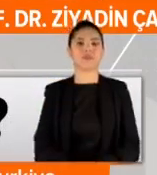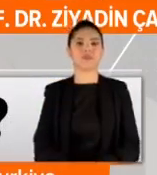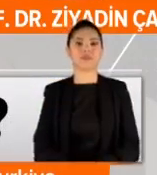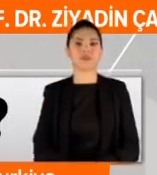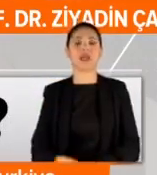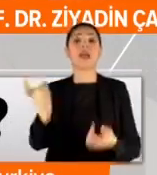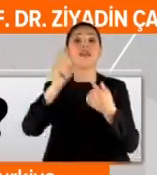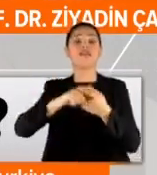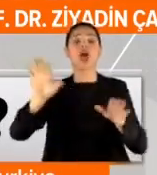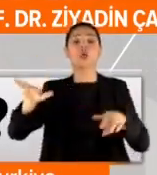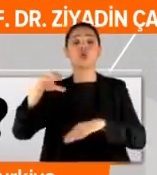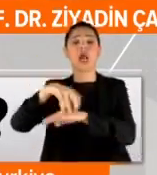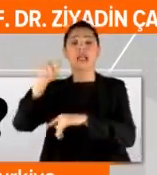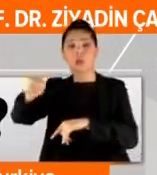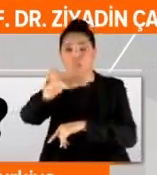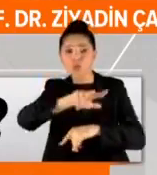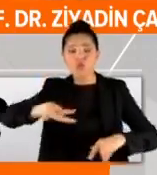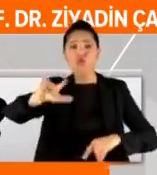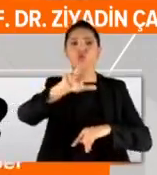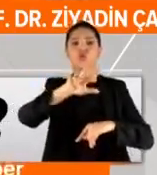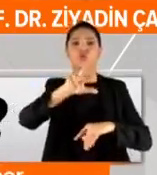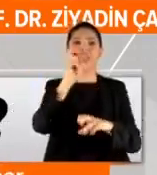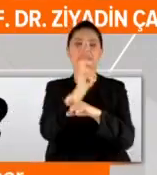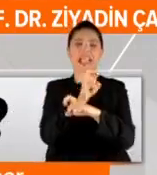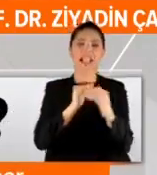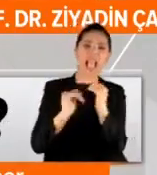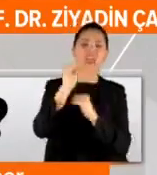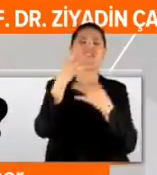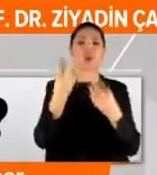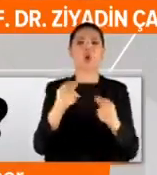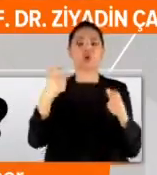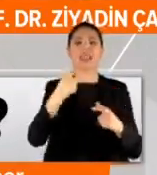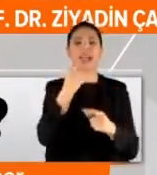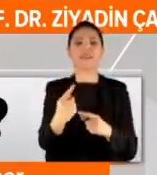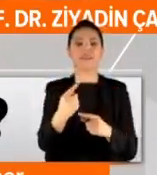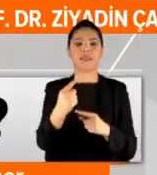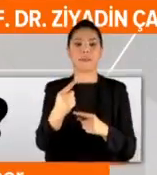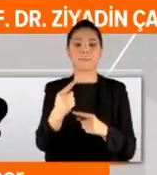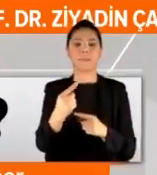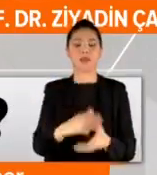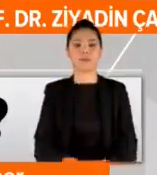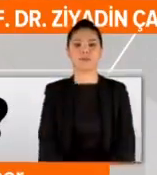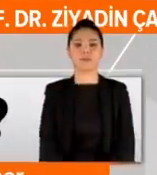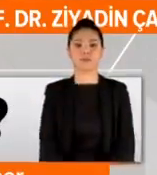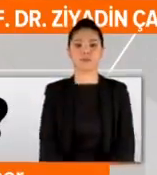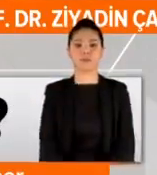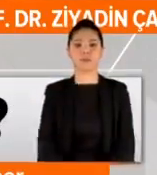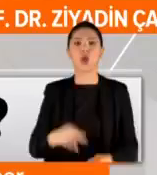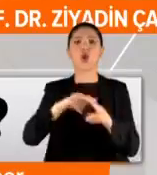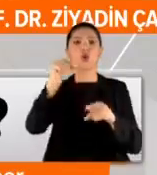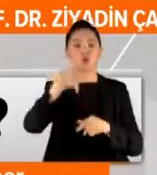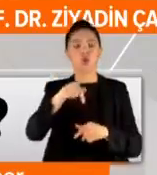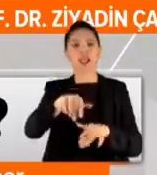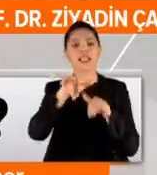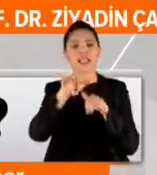ve Kuşadası, bu bölge bence şu anda riskin en fazla olduğu yerler. Kuzeyde de aynı şekilde